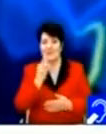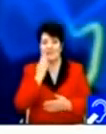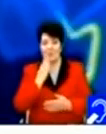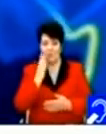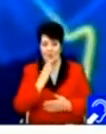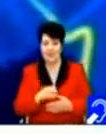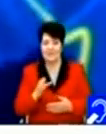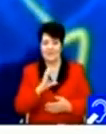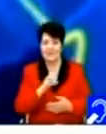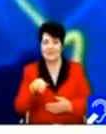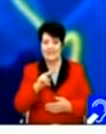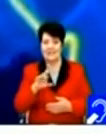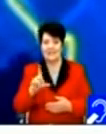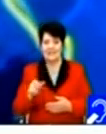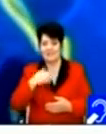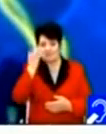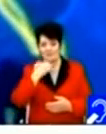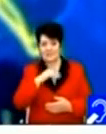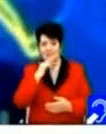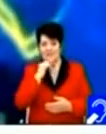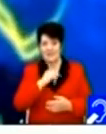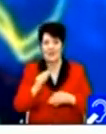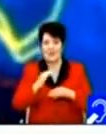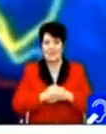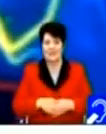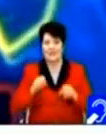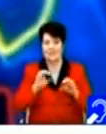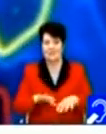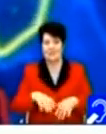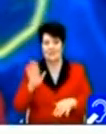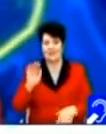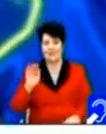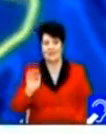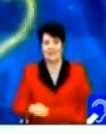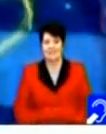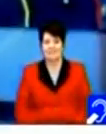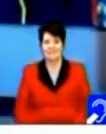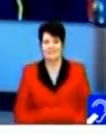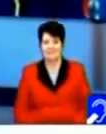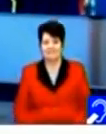București. Eu sunt Stella Dănilă și vă mulțumesc pentru atenție. Să aveți o seară reușită. La revedere!